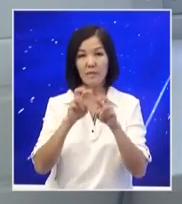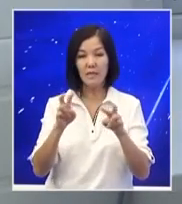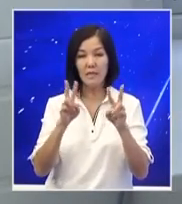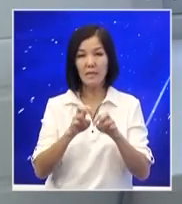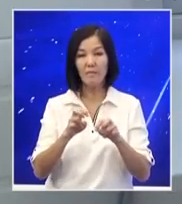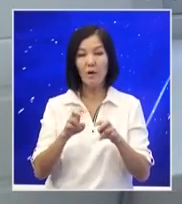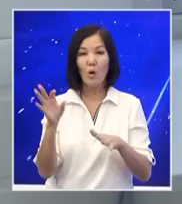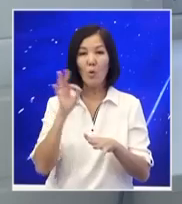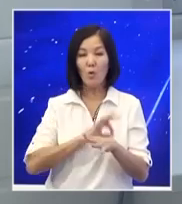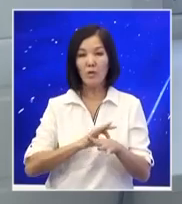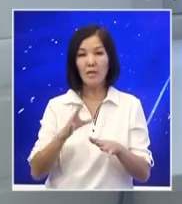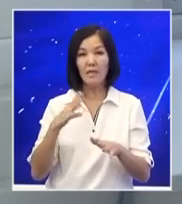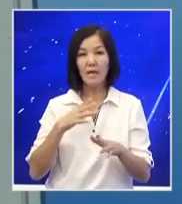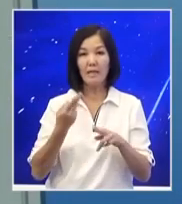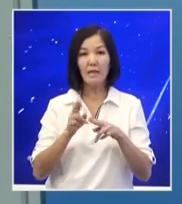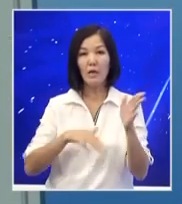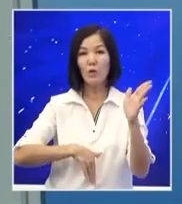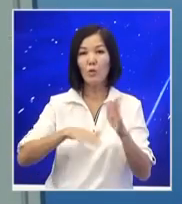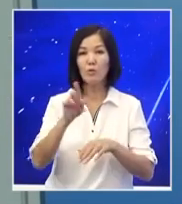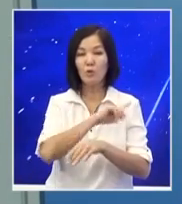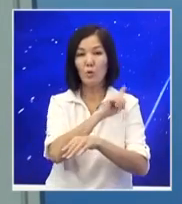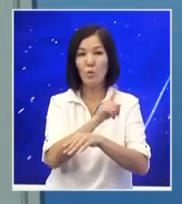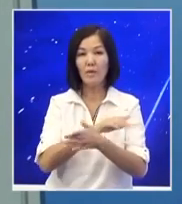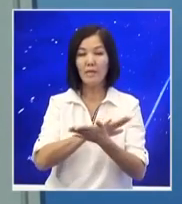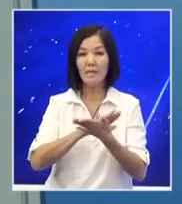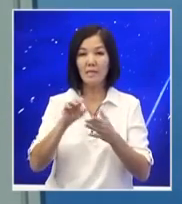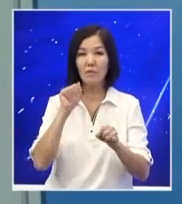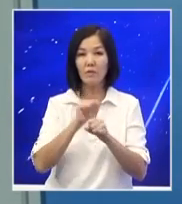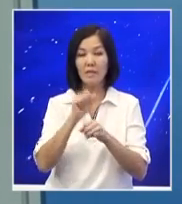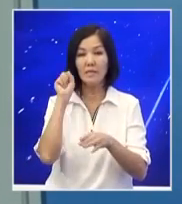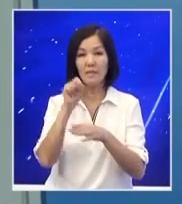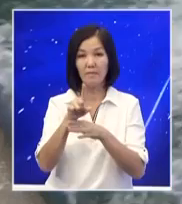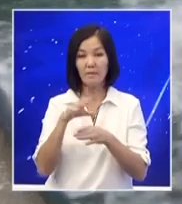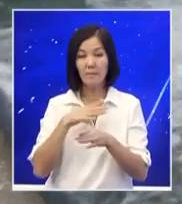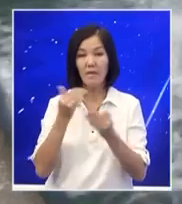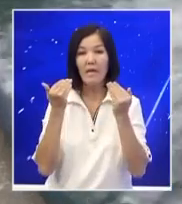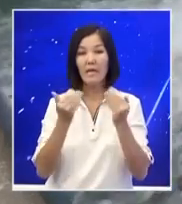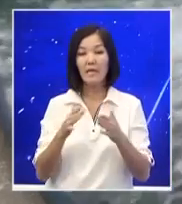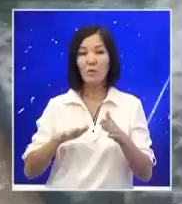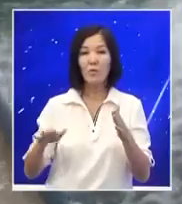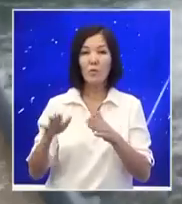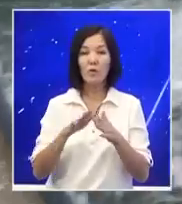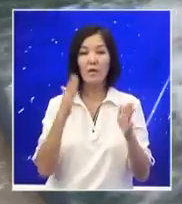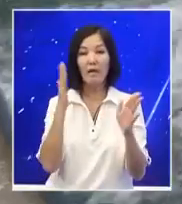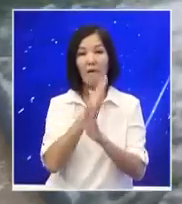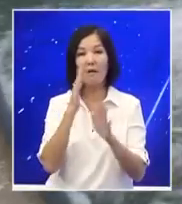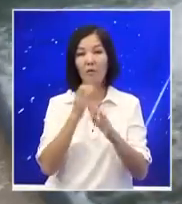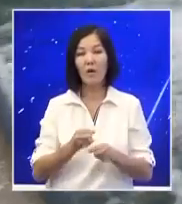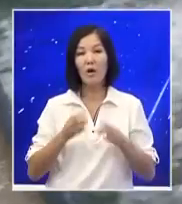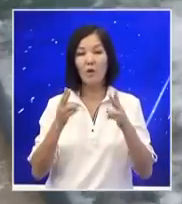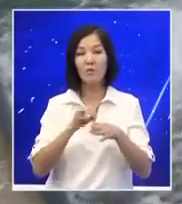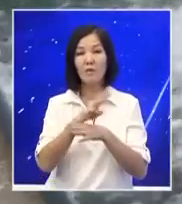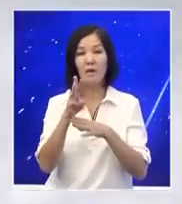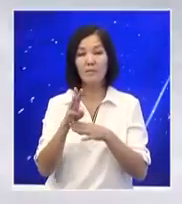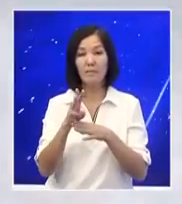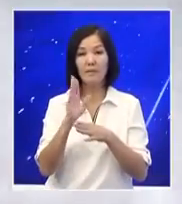олар қолданып отырған ең жақсы қуатты тазалау станциясына тапсырыс берген. Енді ол өңір үшін экологиялық қауіпсіздікті